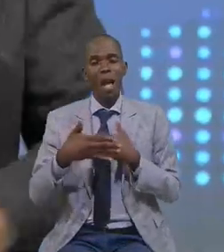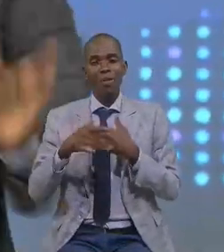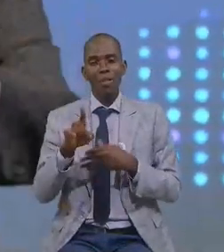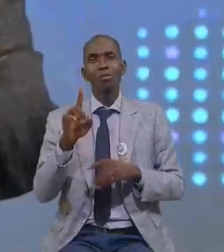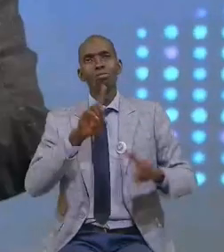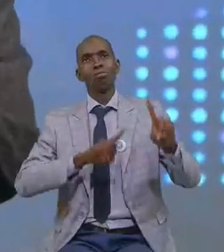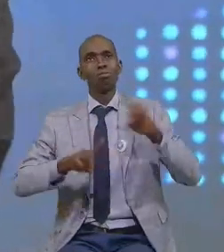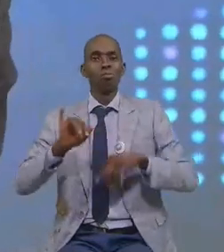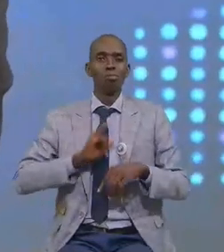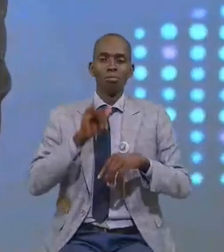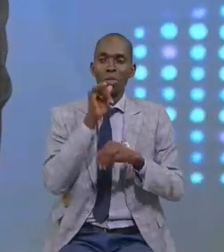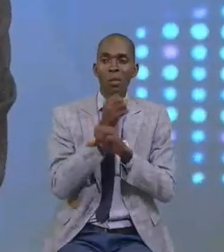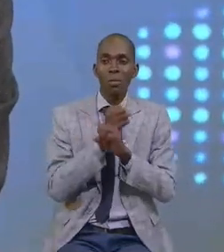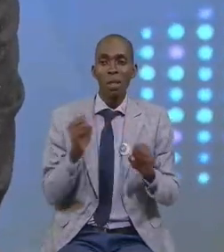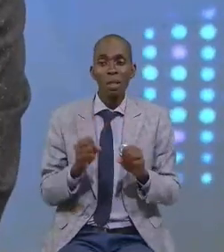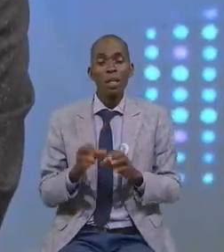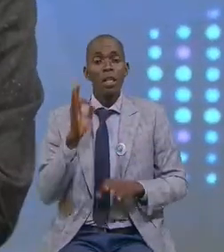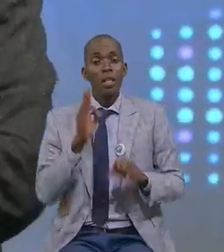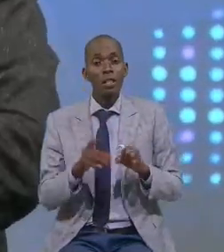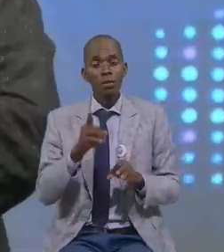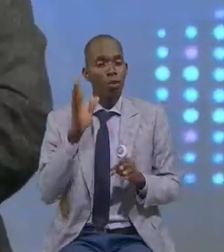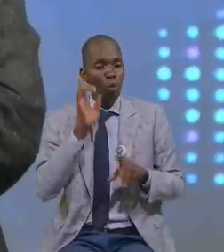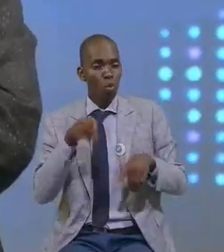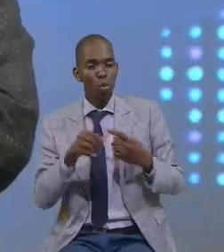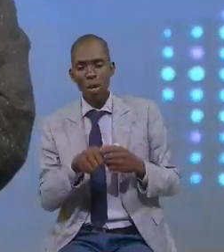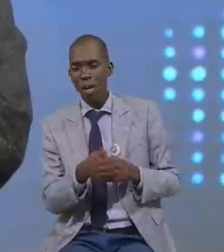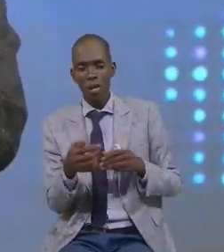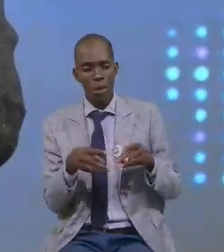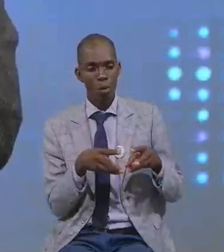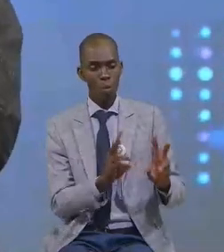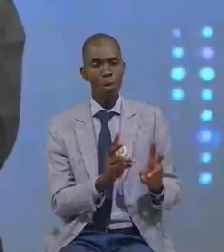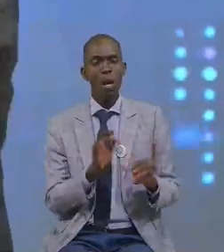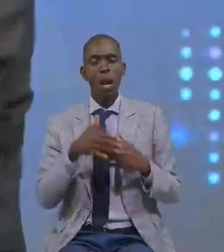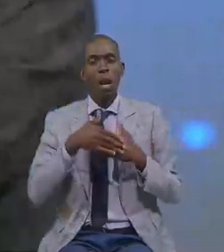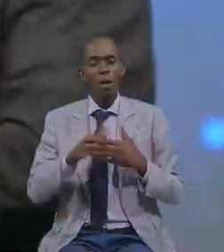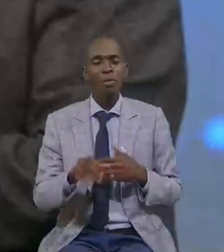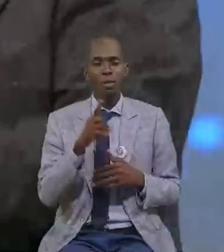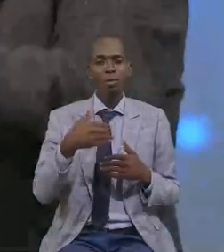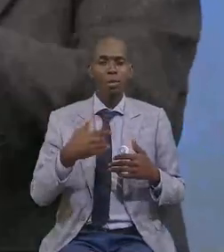professé être sauvé, et si vous allez emprunter une direction